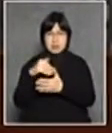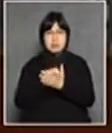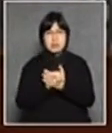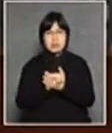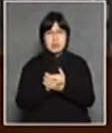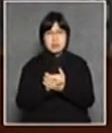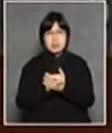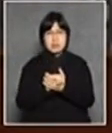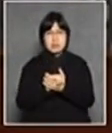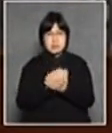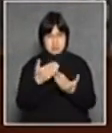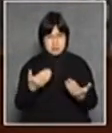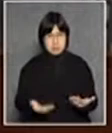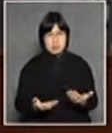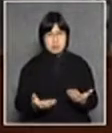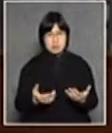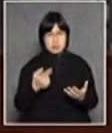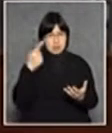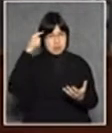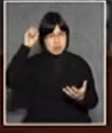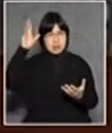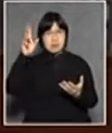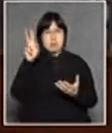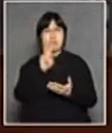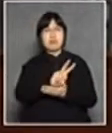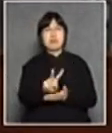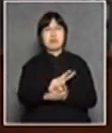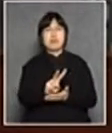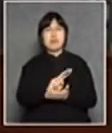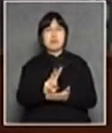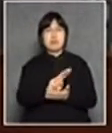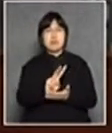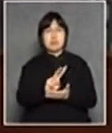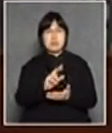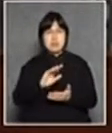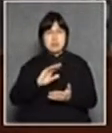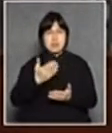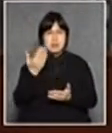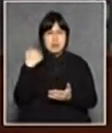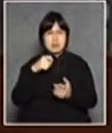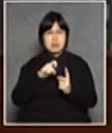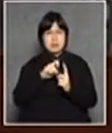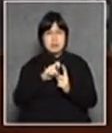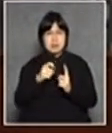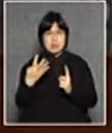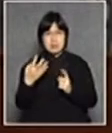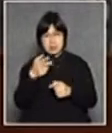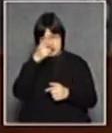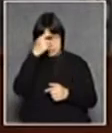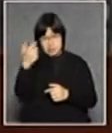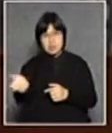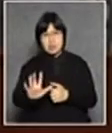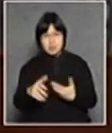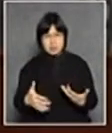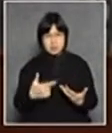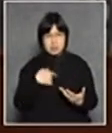同而家嗰個構思係一模一樣嘅，但係上一次都辦得到，唔使政府支援。為何今次